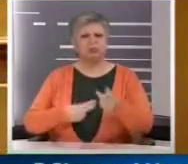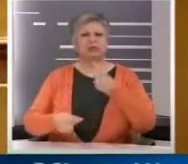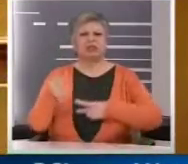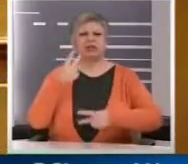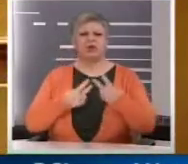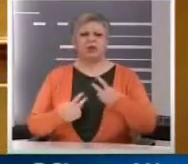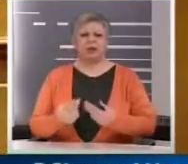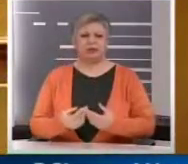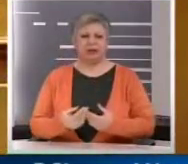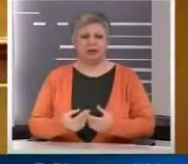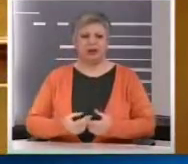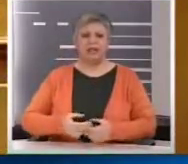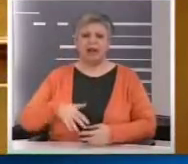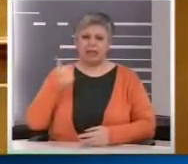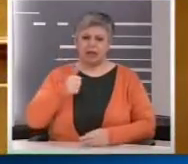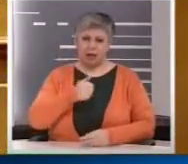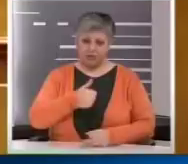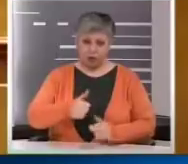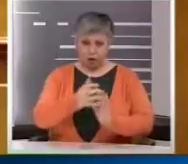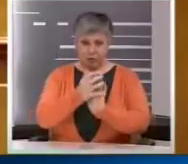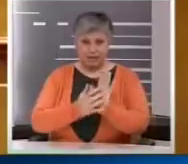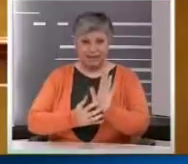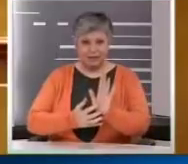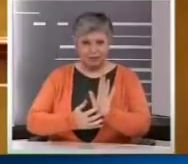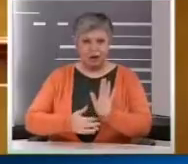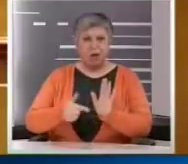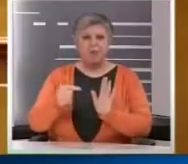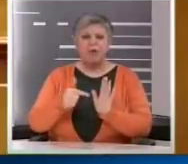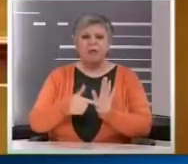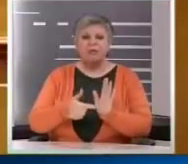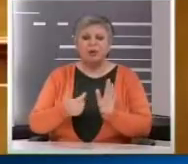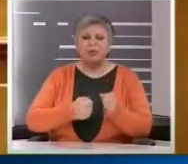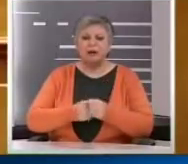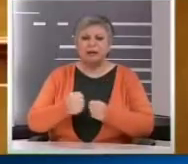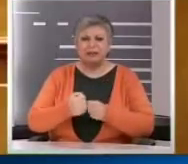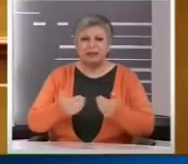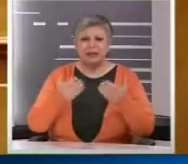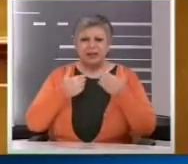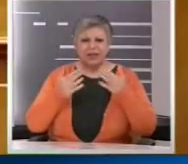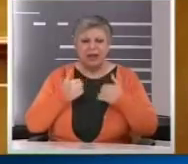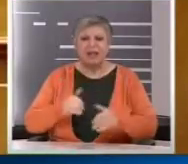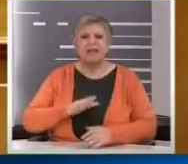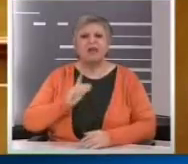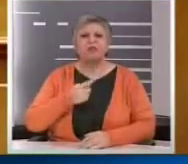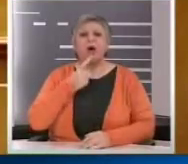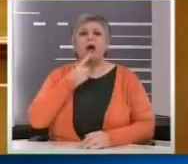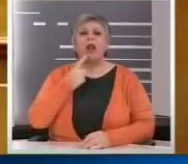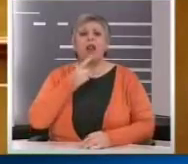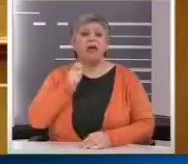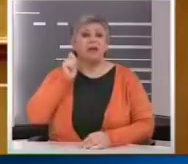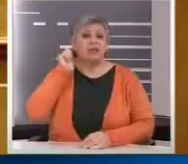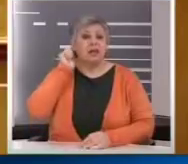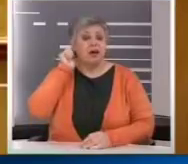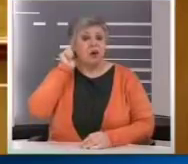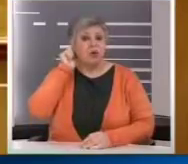μας κατηγορείτε για αυτά που γράφετε σε αυτό το ασύντακτο κείμενο της ανώνυμης, αξιοποιώντας την